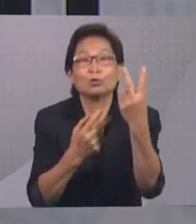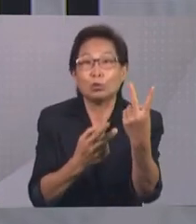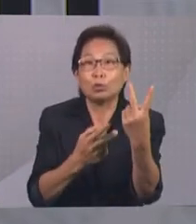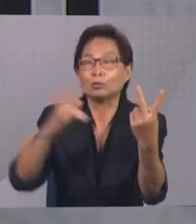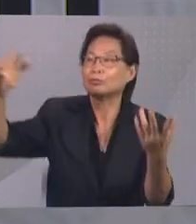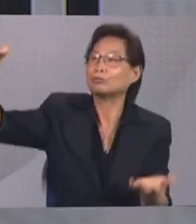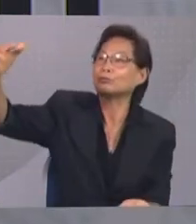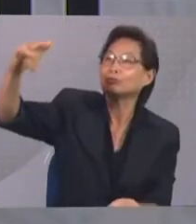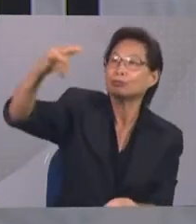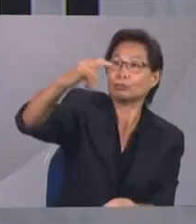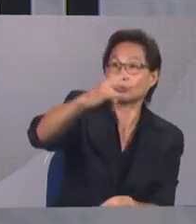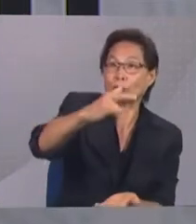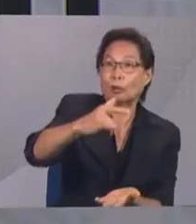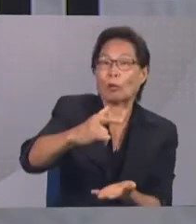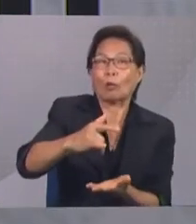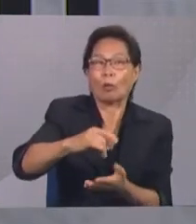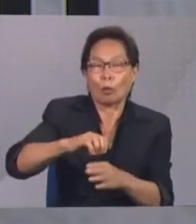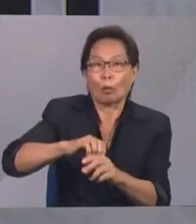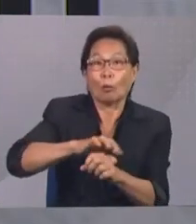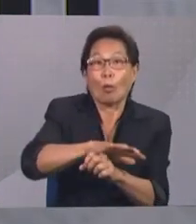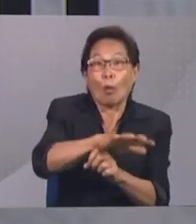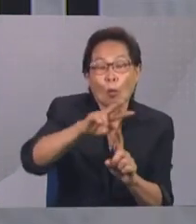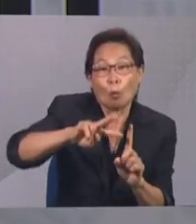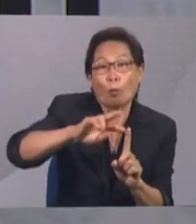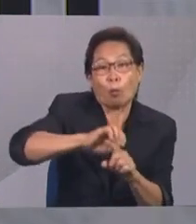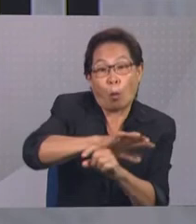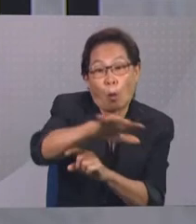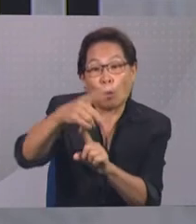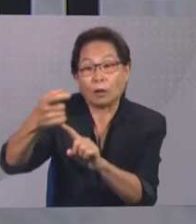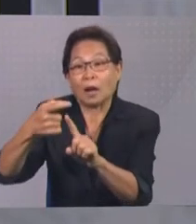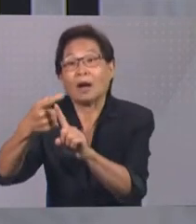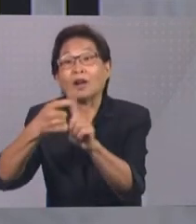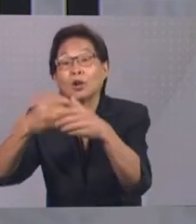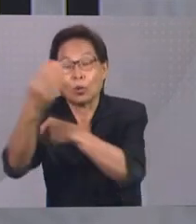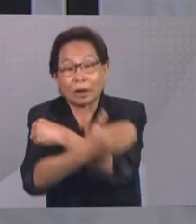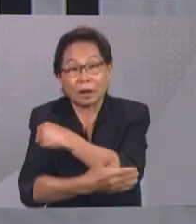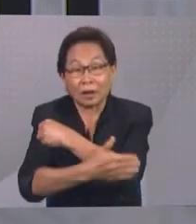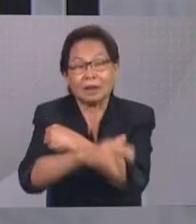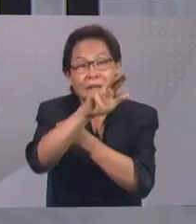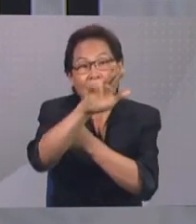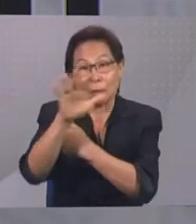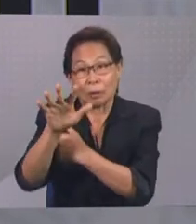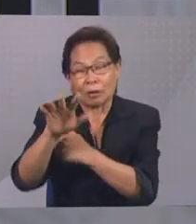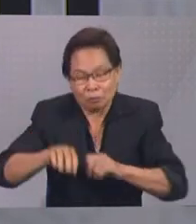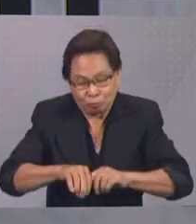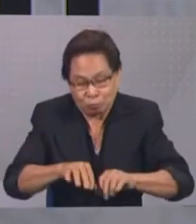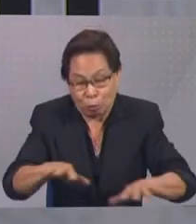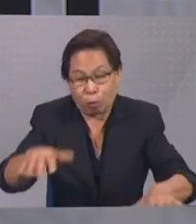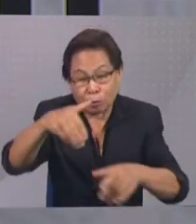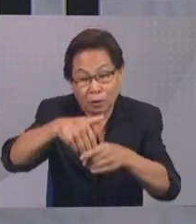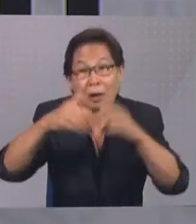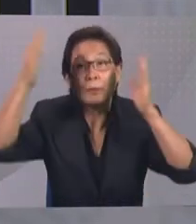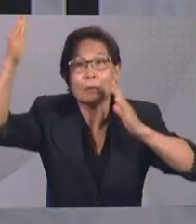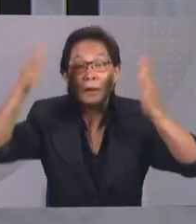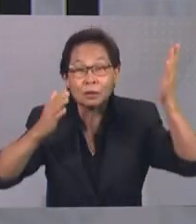kes import yang mendapat jangkitan di luar negara. Manakala 35 kes adalah penularan tempatan,